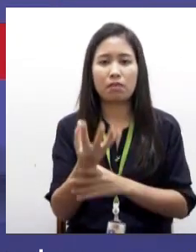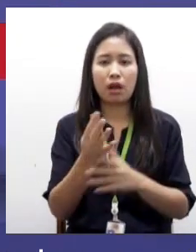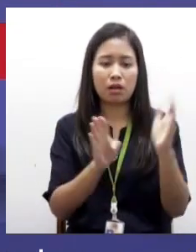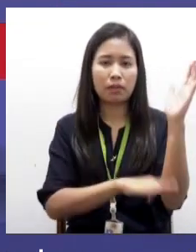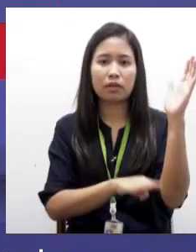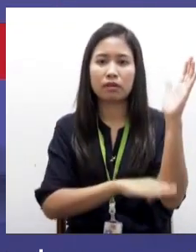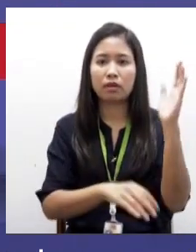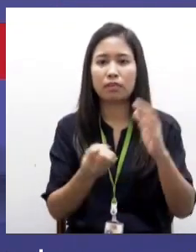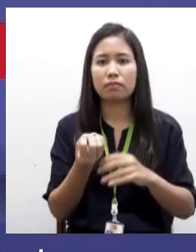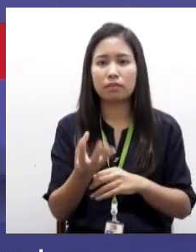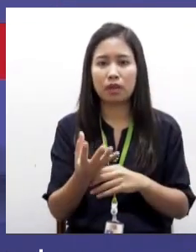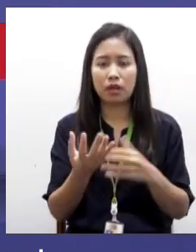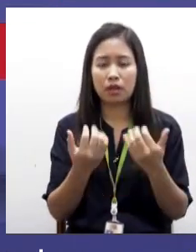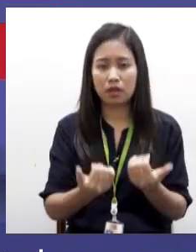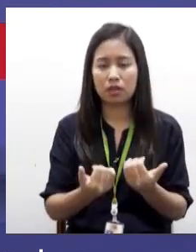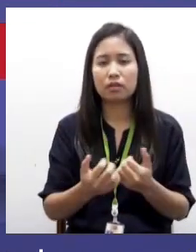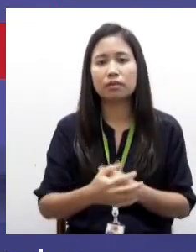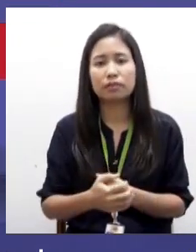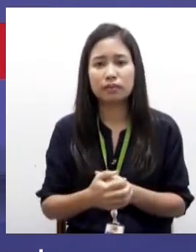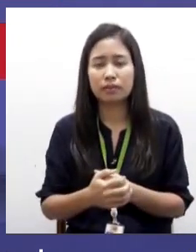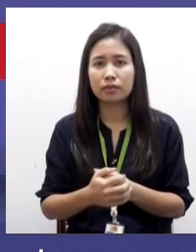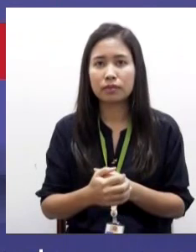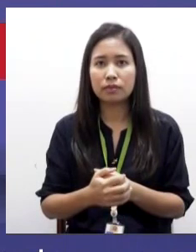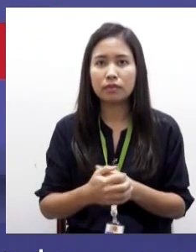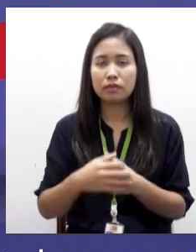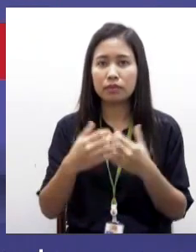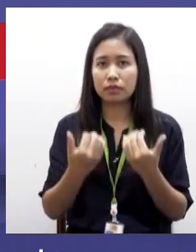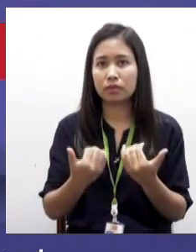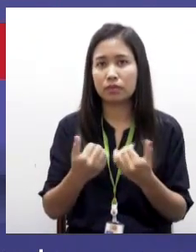ในส่วนของกิจกรรมที่เกี่ยวข้องกับเรื่องของพิธีกรรมทางศาสนาก็เป็นส่วนหนึ่งที่ทำให้พี่น้องปัตตานียะลานราธิวาสและสตูลนะครับมีผู้ติดเชื้อสูงขึ้นนี่เป็นสถานการณ์ณวันที่14เมษายนนะครับใน 10